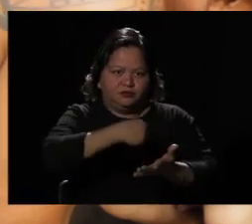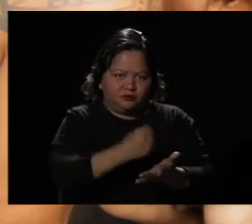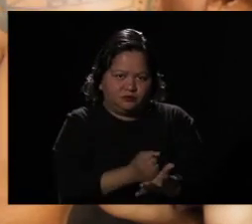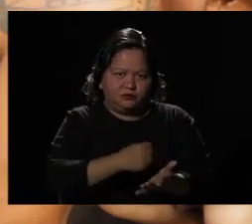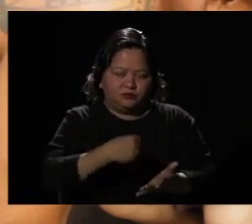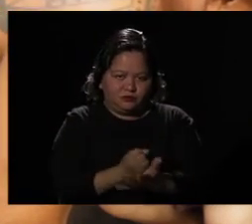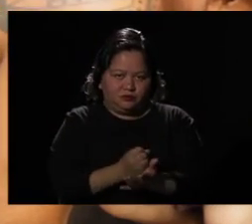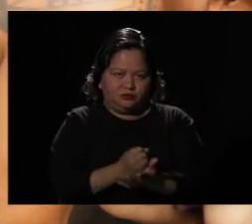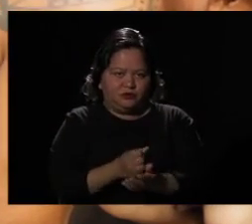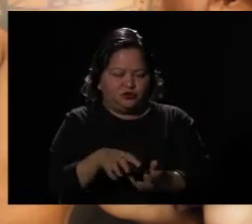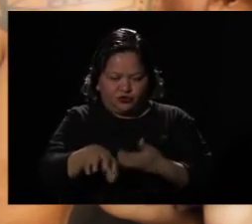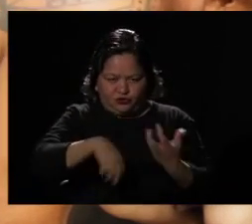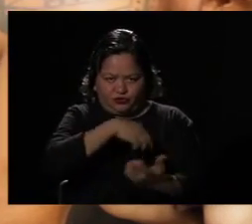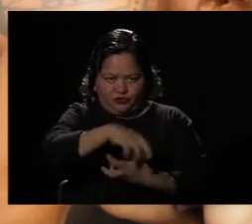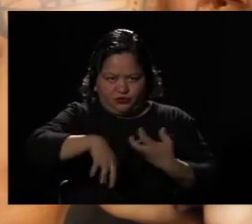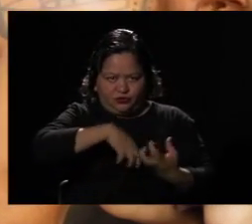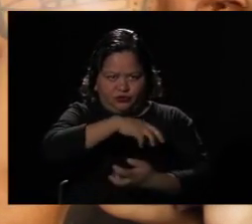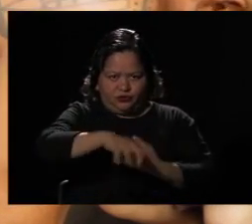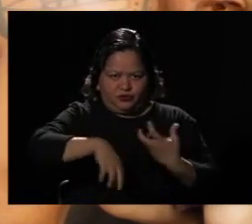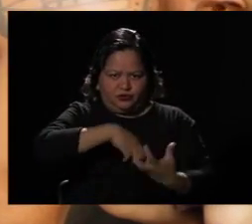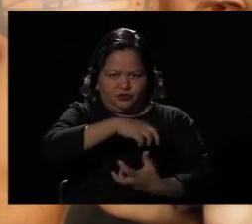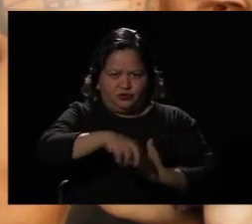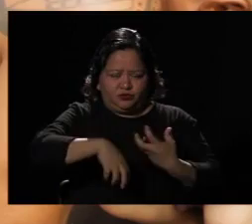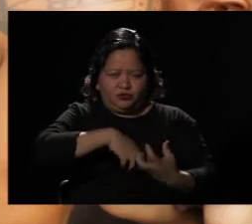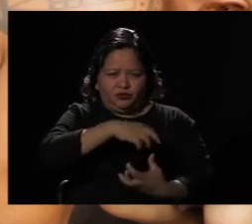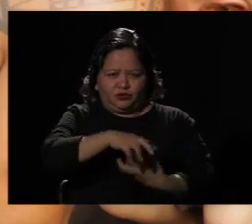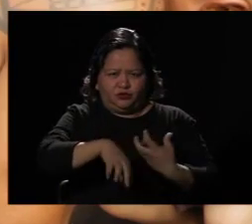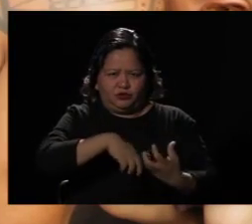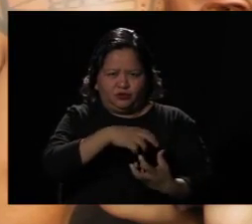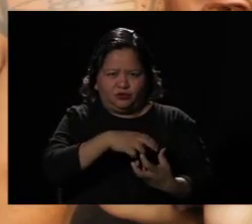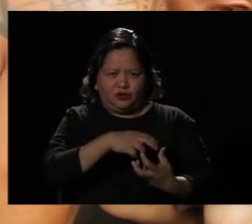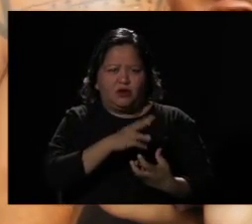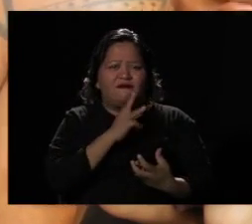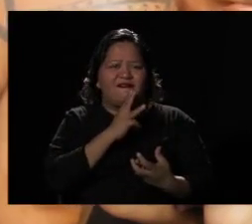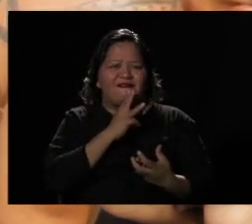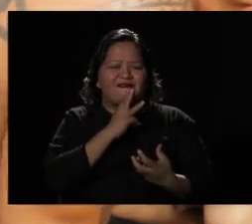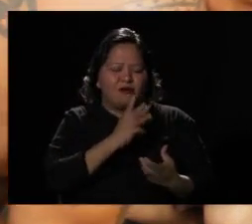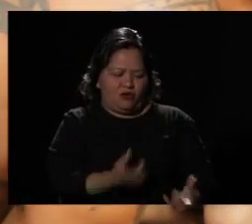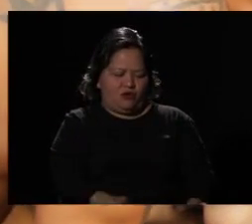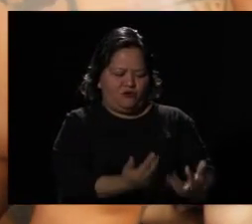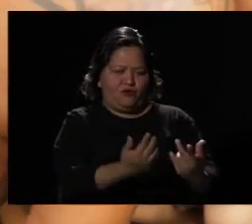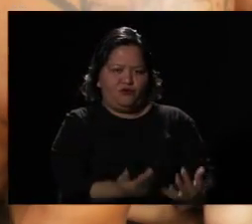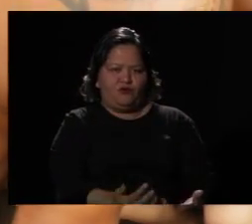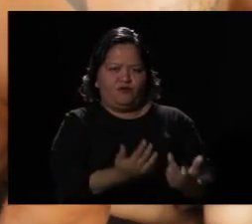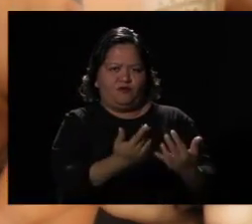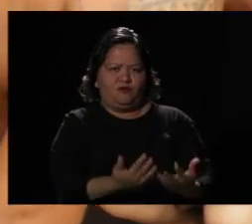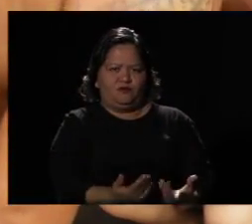Na lagu ihagun jetbas Santa Maria dan ihagun ta dan hanum.